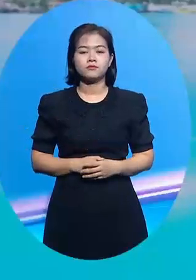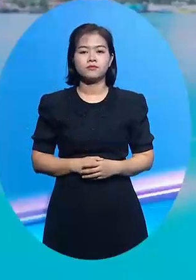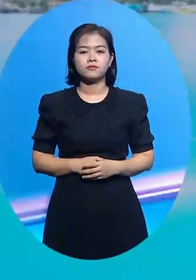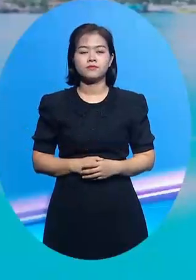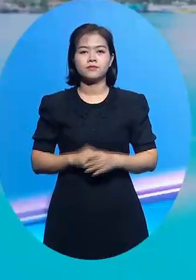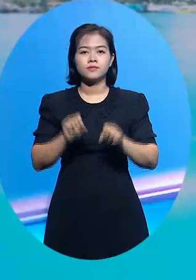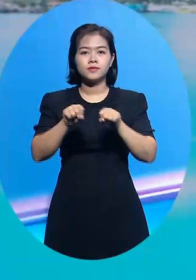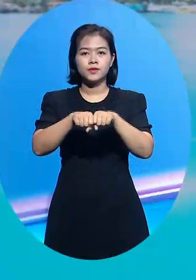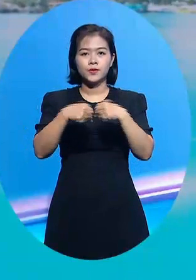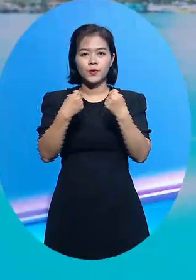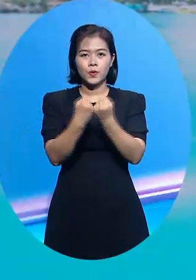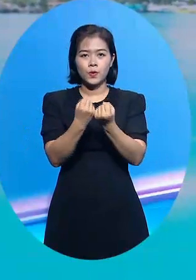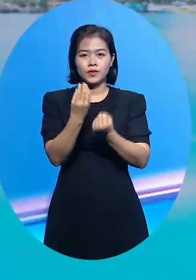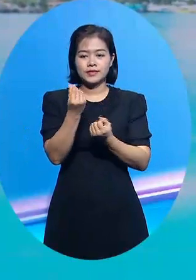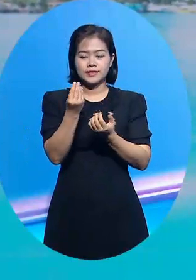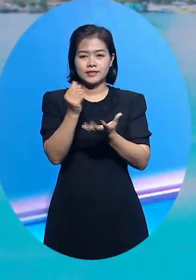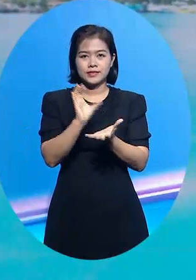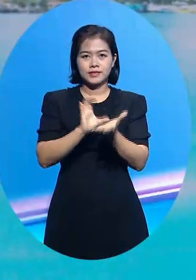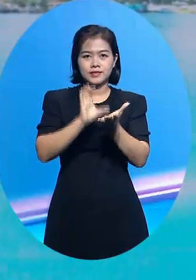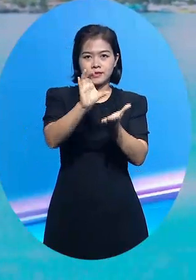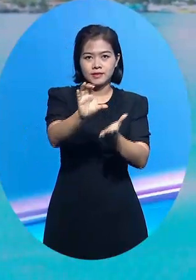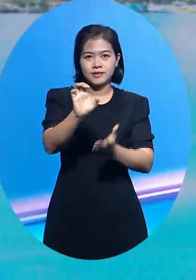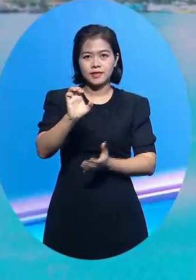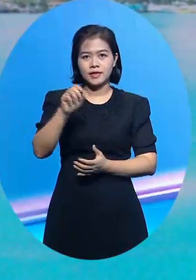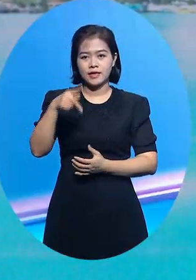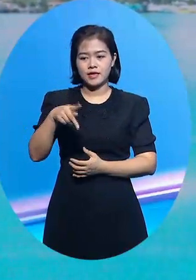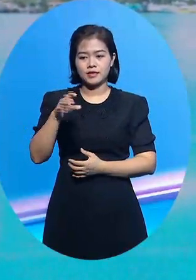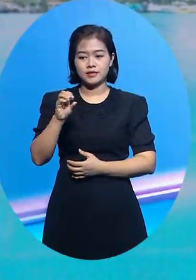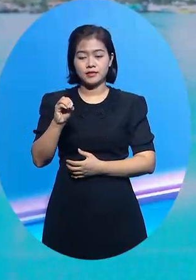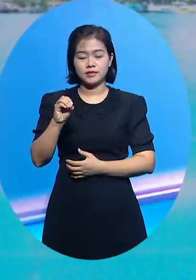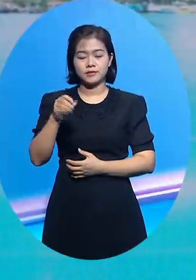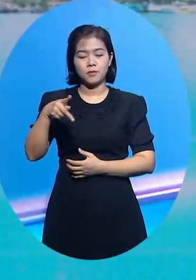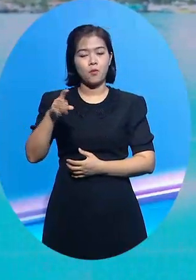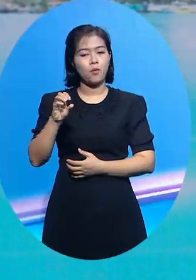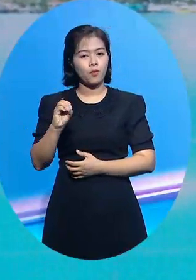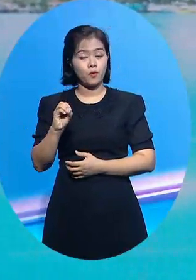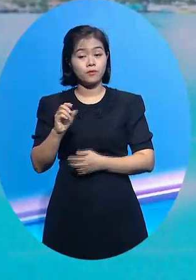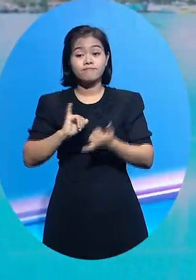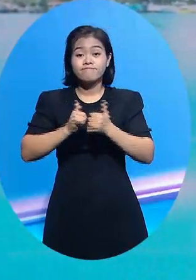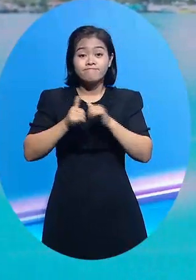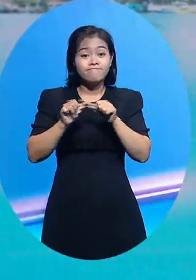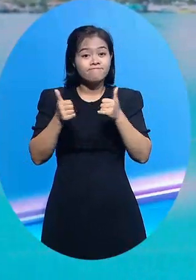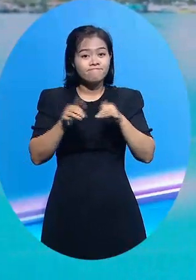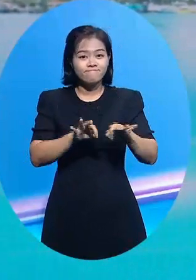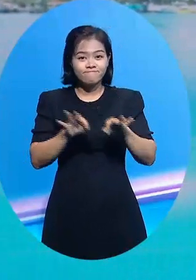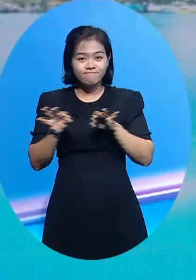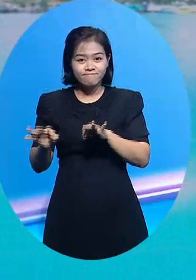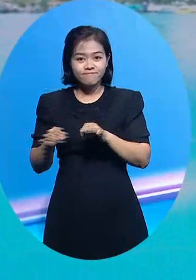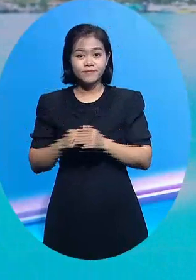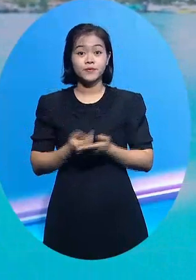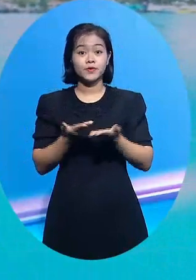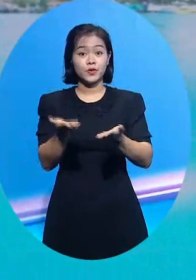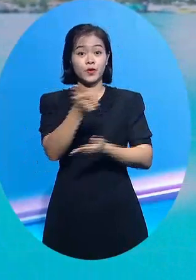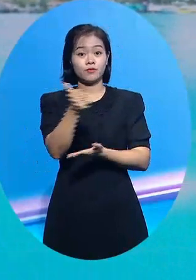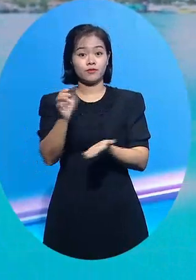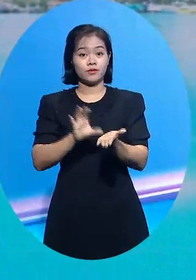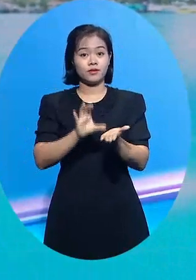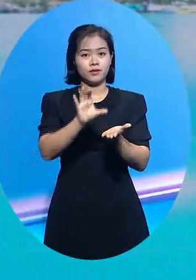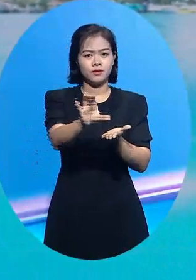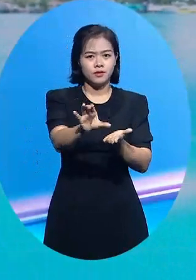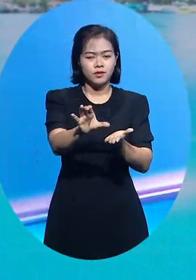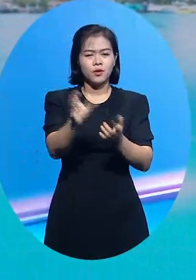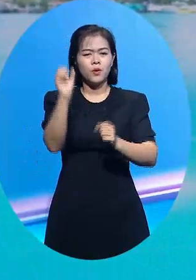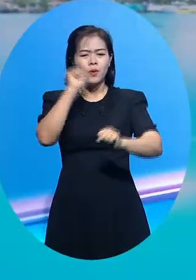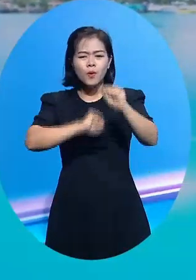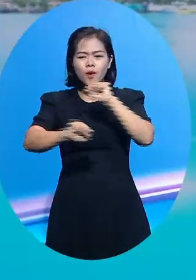Ngày hội đầu tư tài chính Expo Info Finance đã diễn ra tại thành phố Hồ Chí Minh. Đây là một sân chơi dành cho các nhà đầu tư được tổ chức như một triển lãm